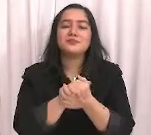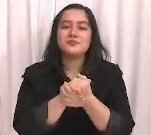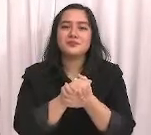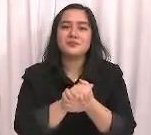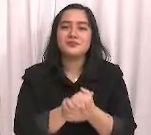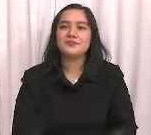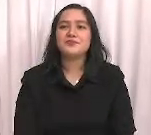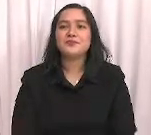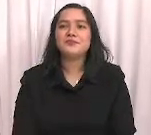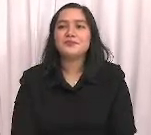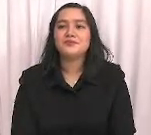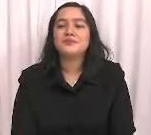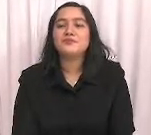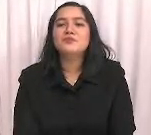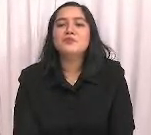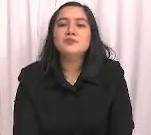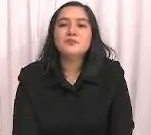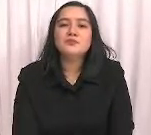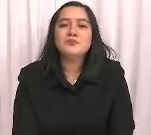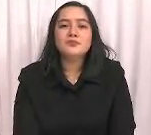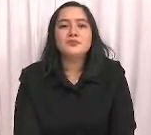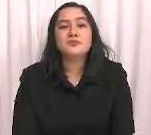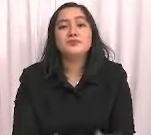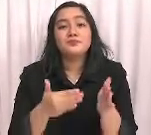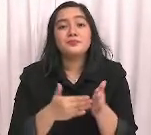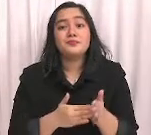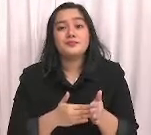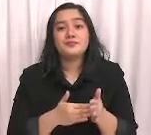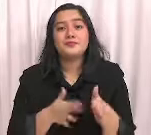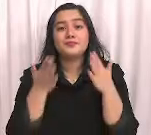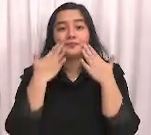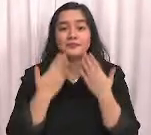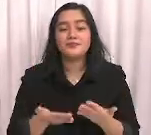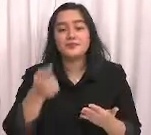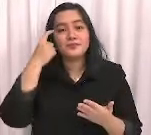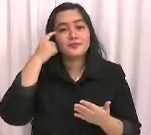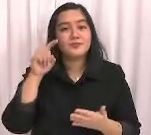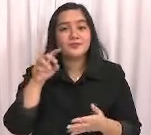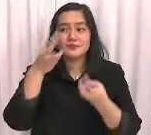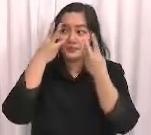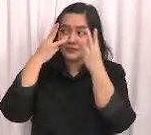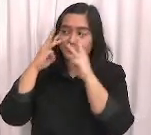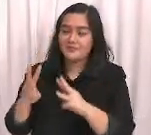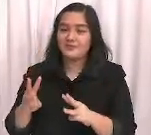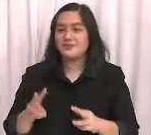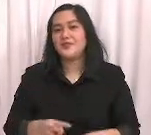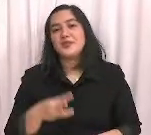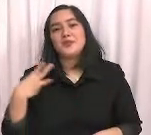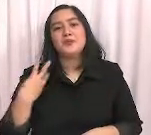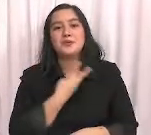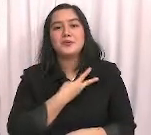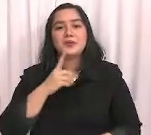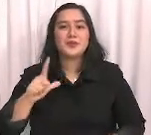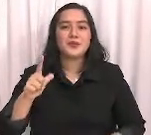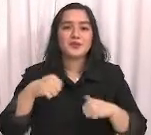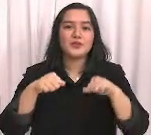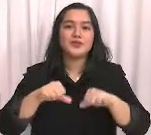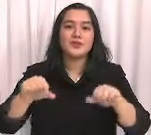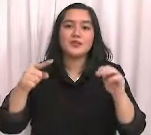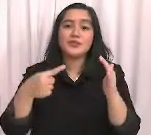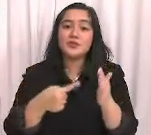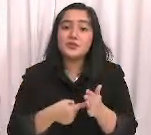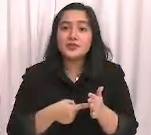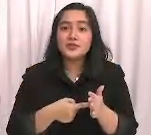Alright. So, mga kapatid, muli, maraming salamat po sa inyong pagsubaybay. Tutuloy pa po natin ito. Maganda ito,